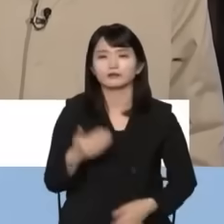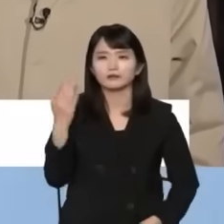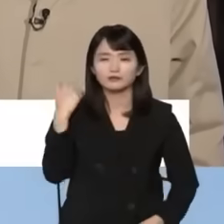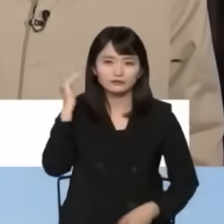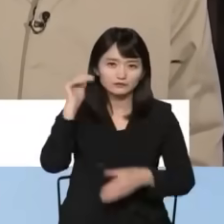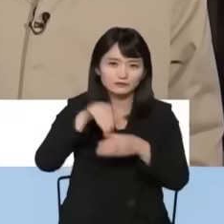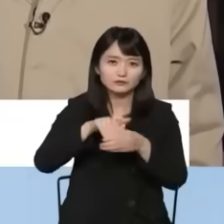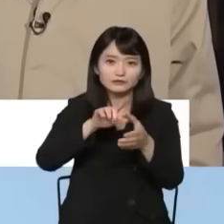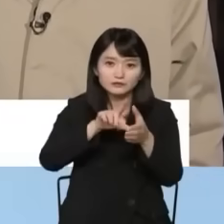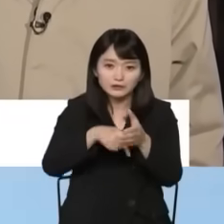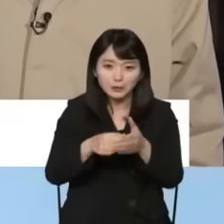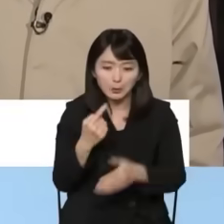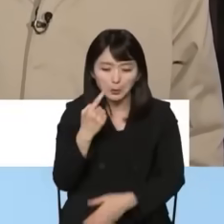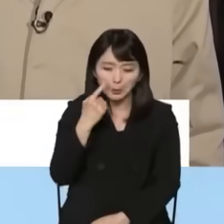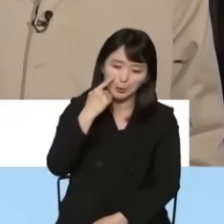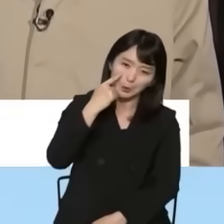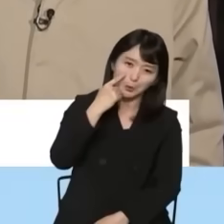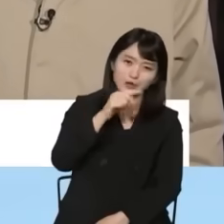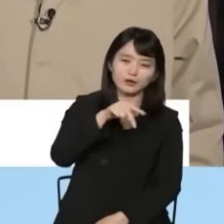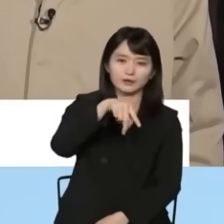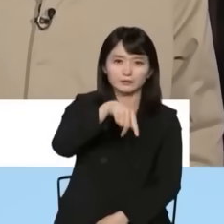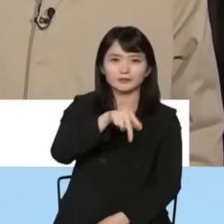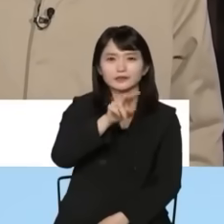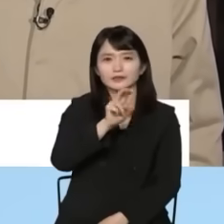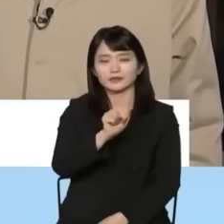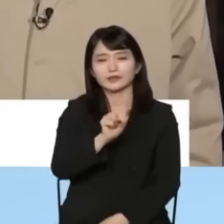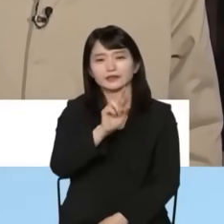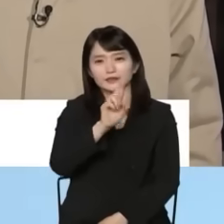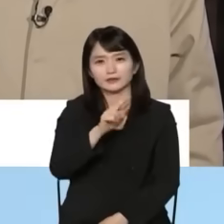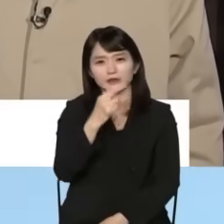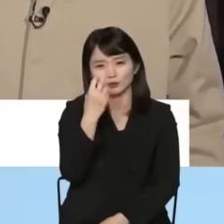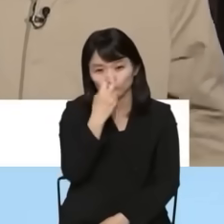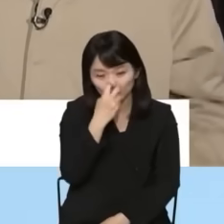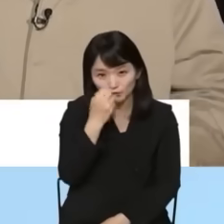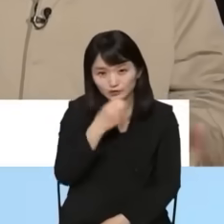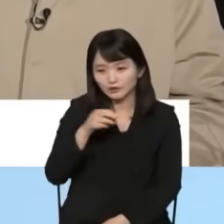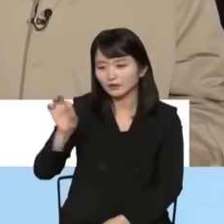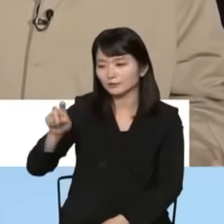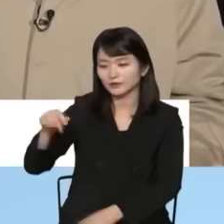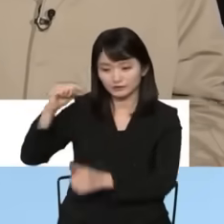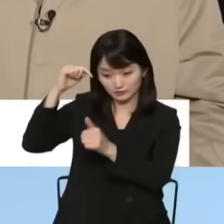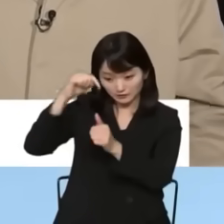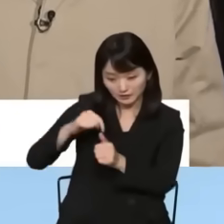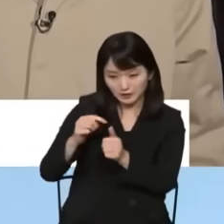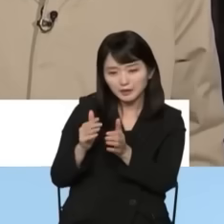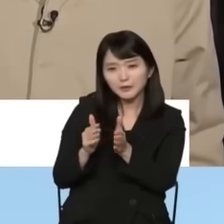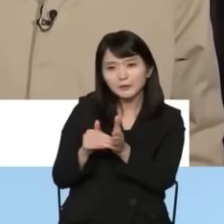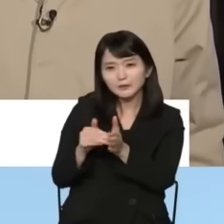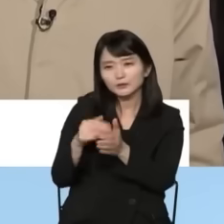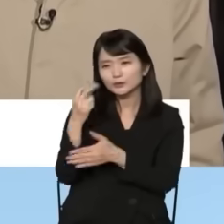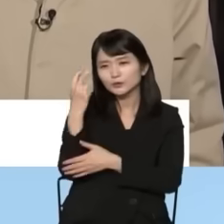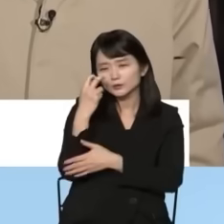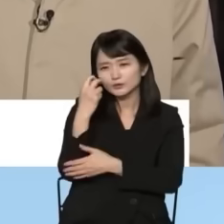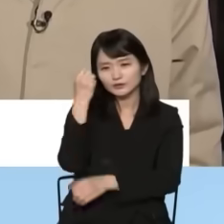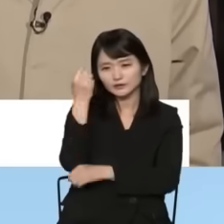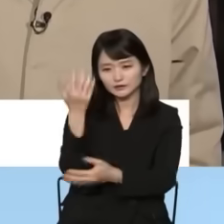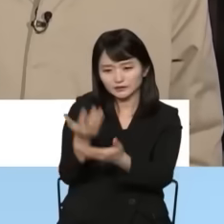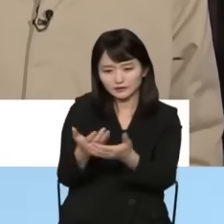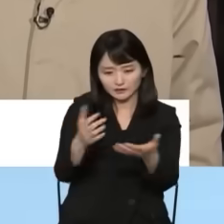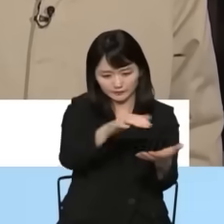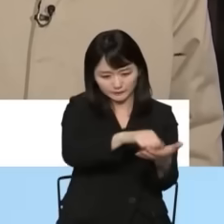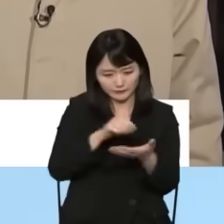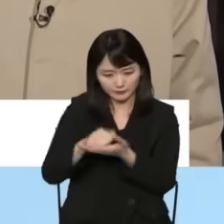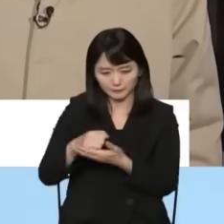대선 당시 유독 튀었던 PNR 공표 조사부터 명 씨가 지시한 미공표 조사의 기초 데이터들을 조사하고